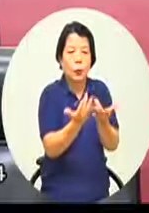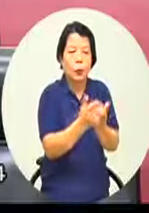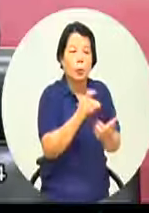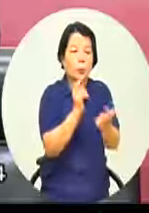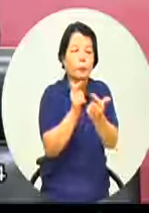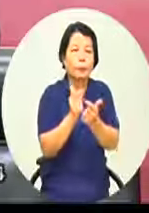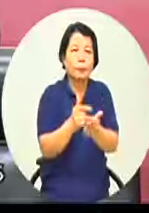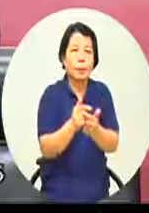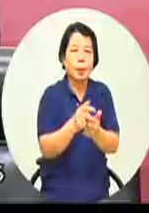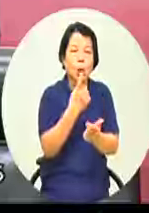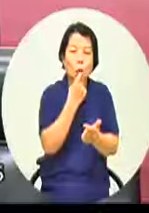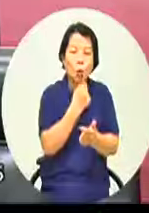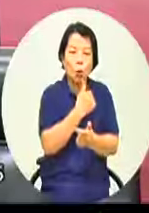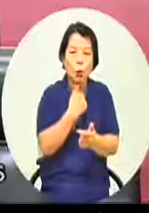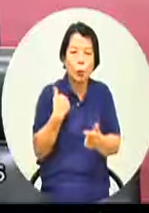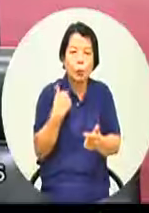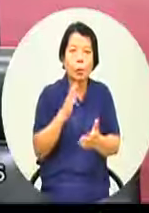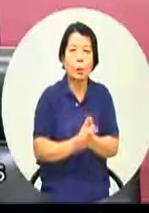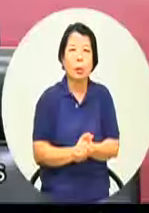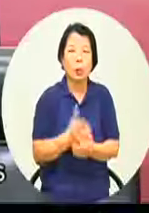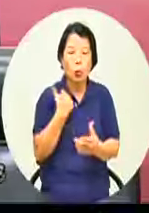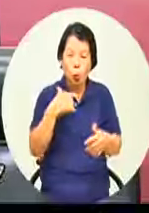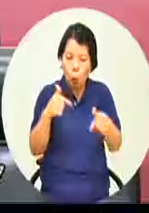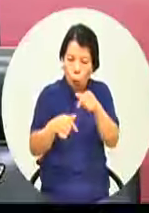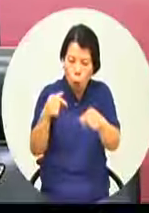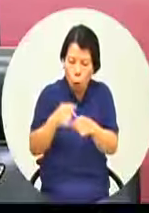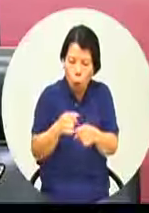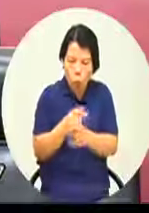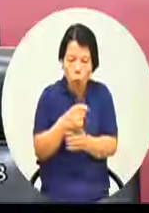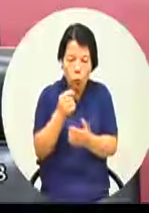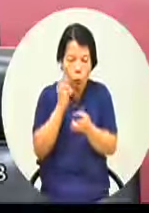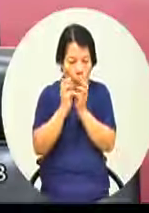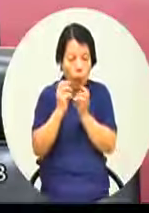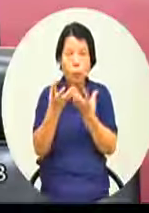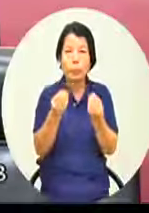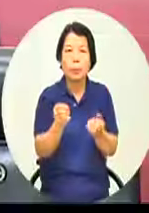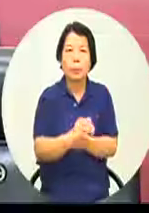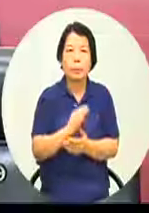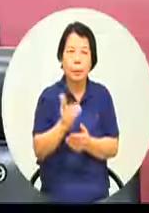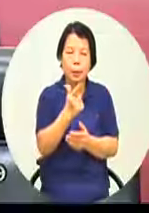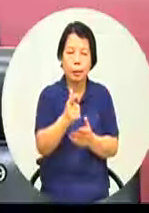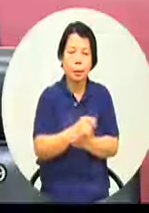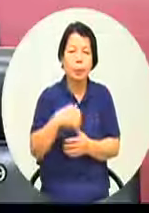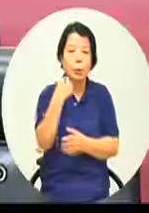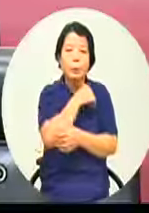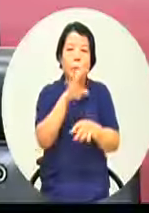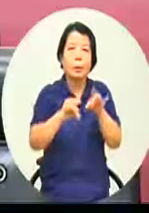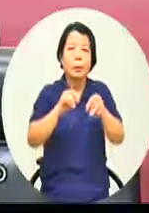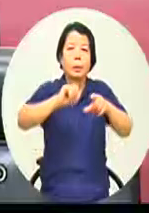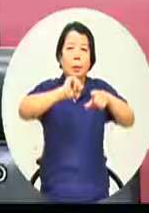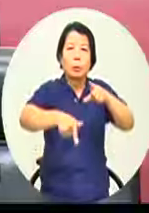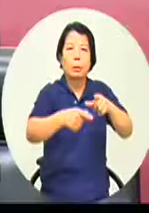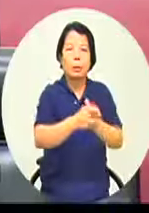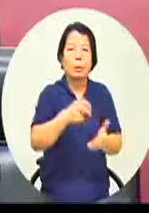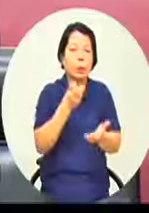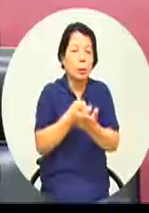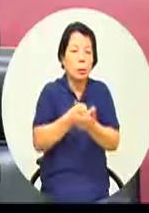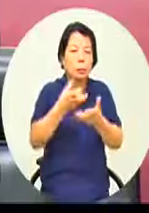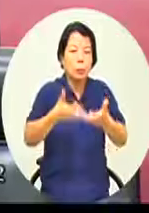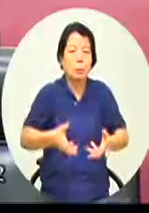知道这是什么品牌，我没有做那个特别的讲，就是这样子。但是台泥的有一个非常严重大的